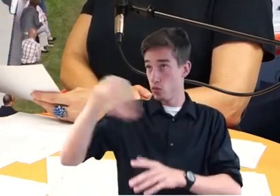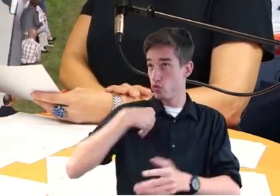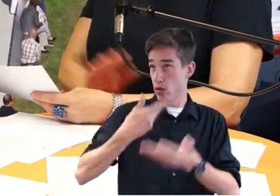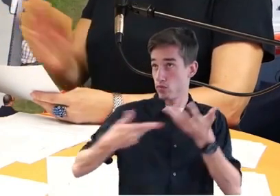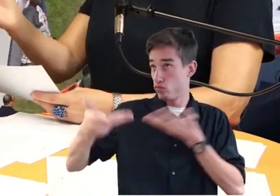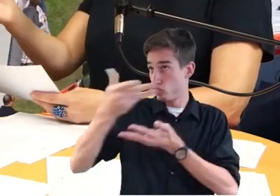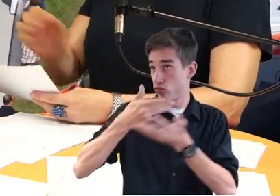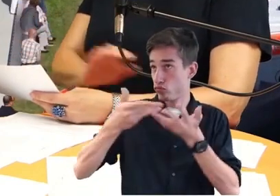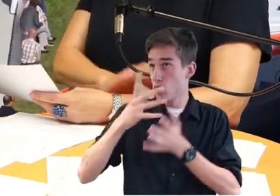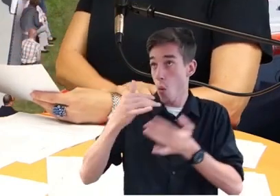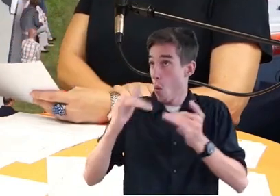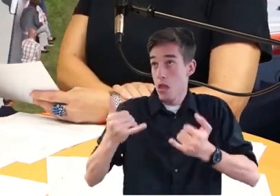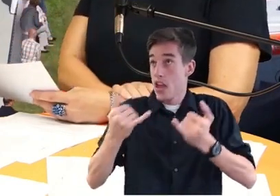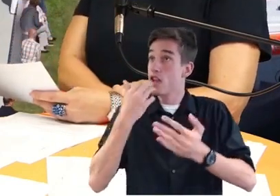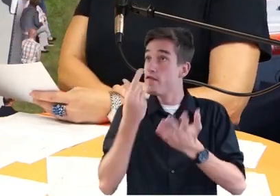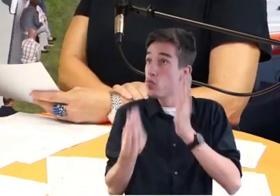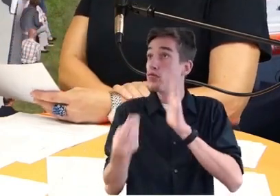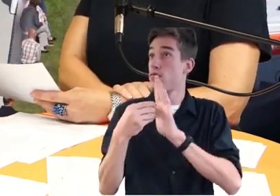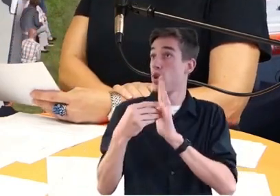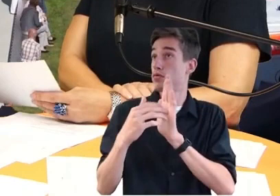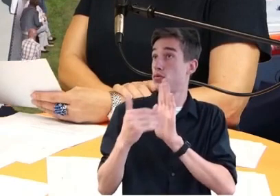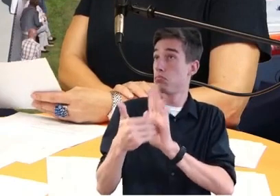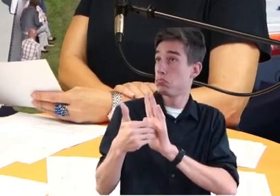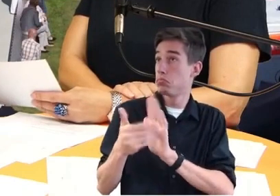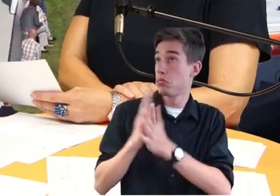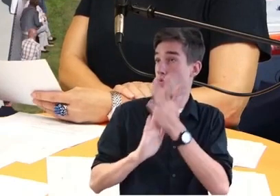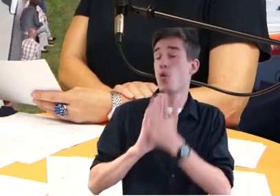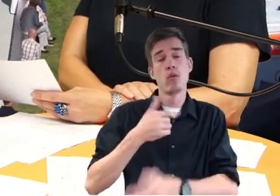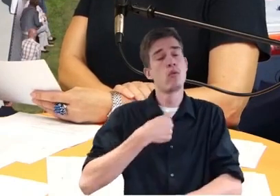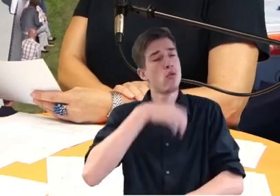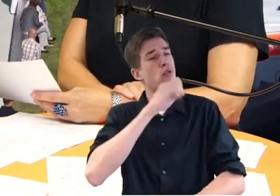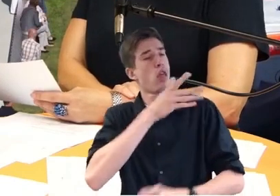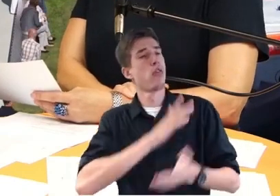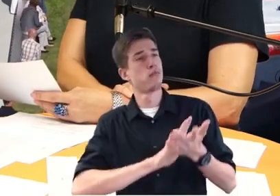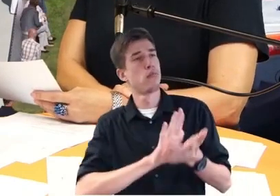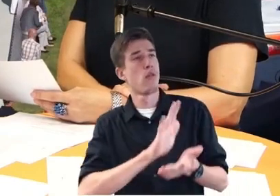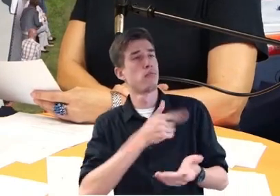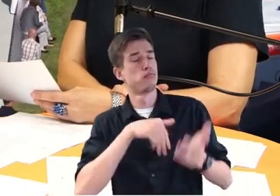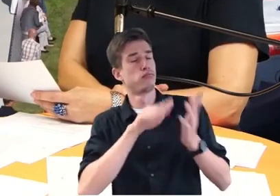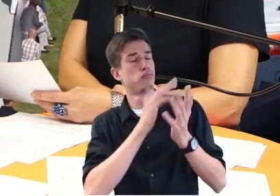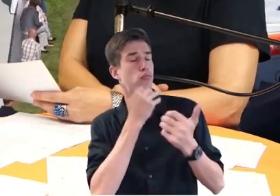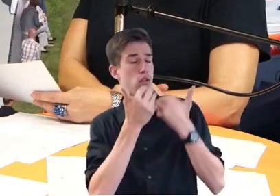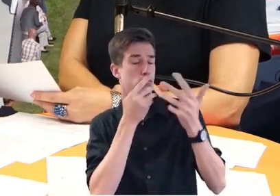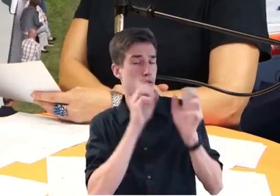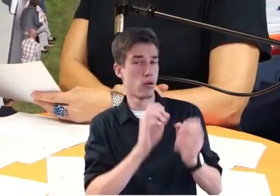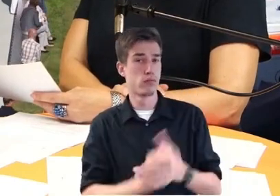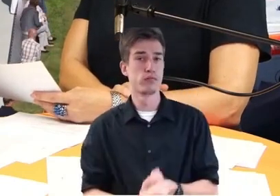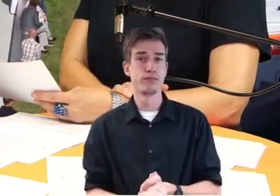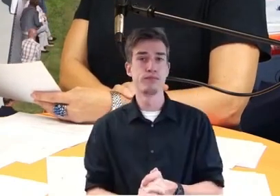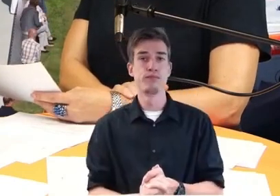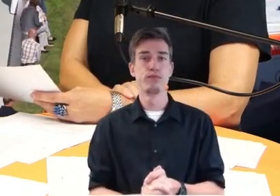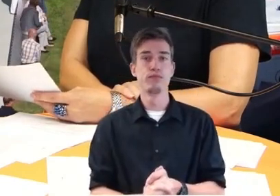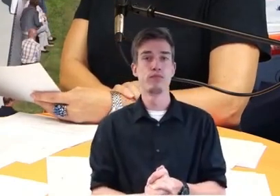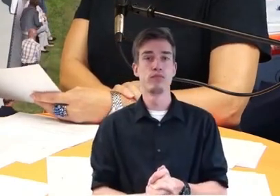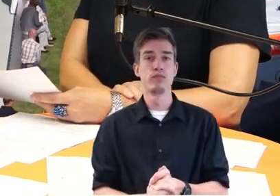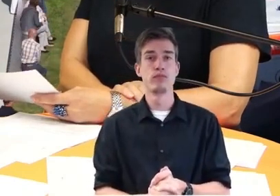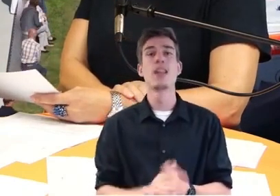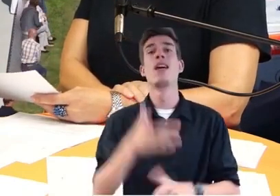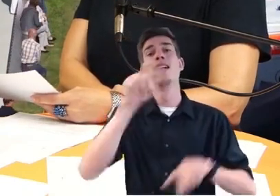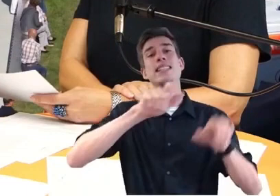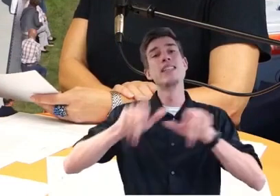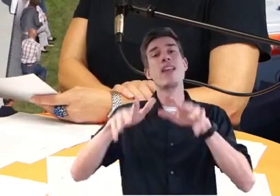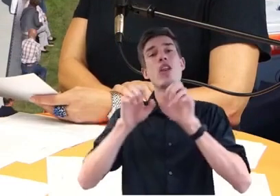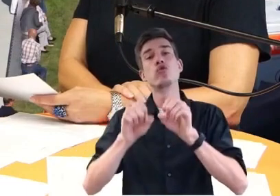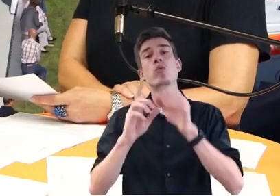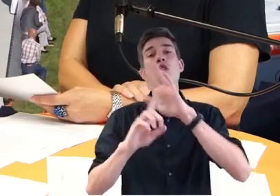was dazu sagen? Oder möchten Sie ein paar einführende Worte Ich kann auch sagen? erst ein paar Worte sagen. Bitte. Genau, ein weiterer Teilbereich sind bei uns die